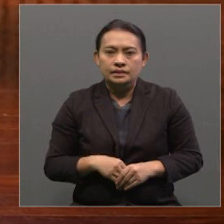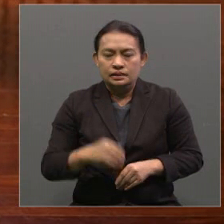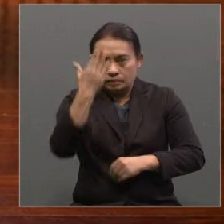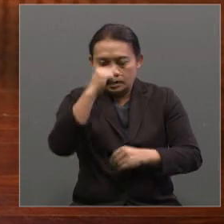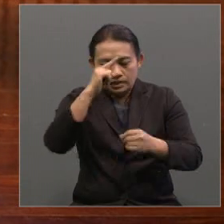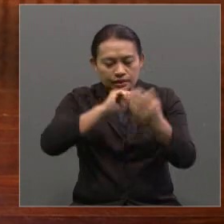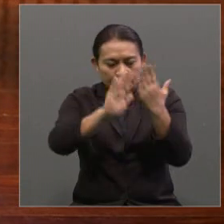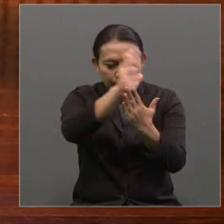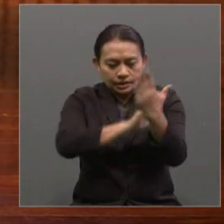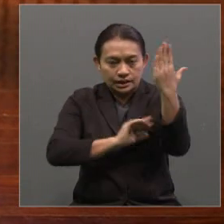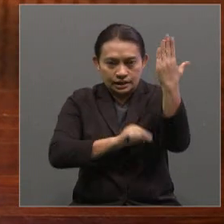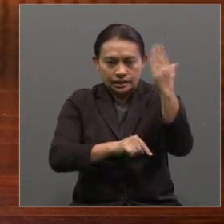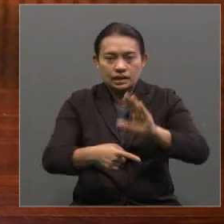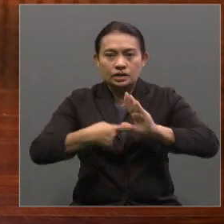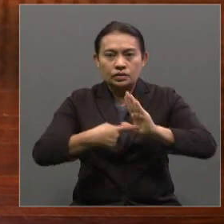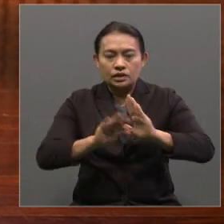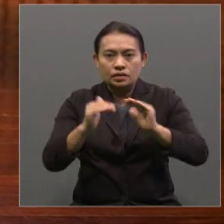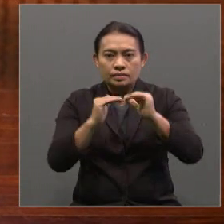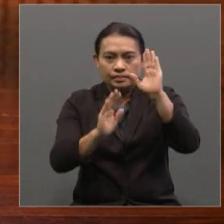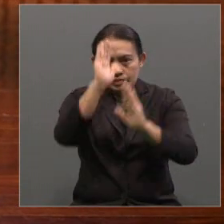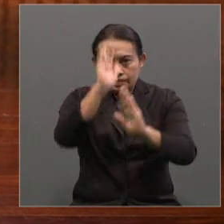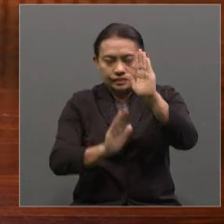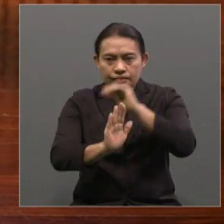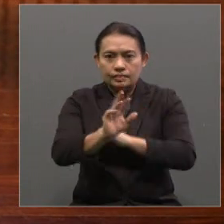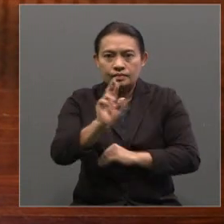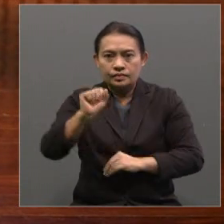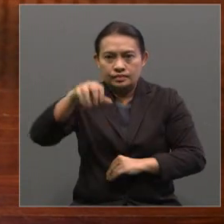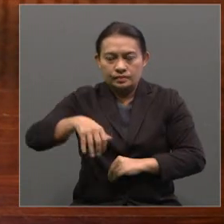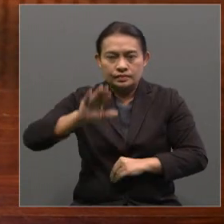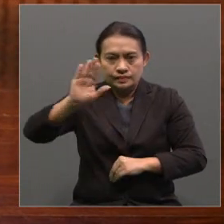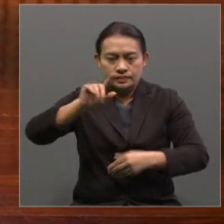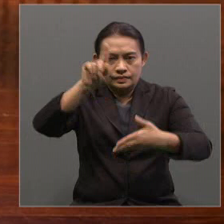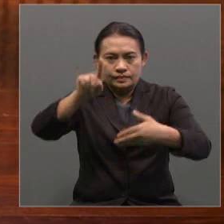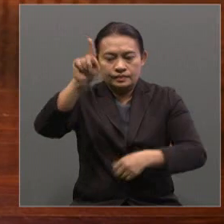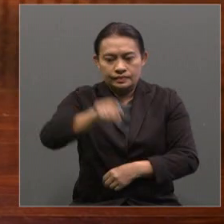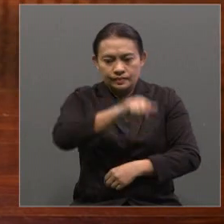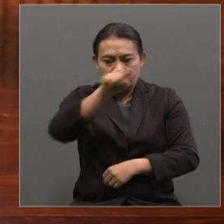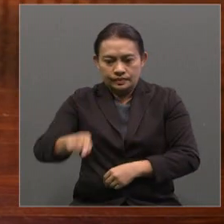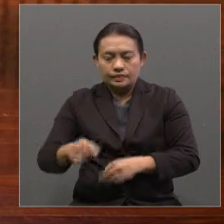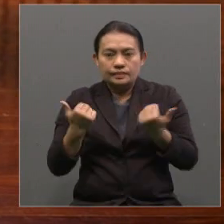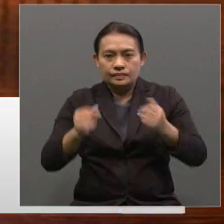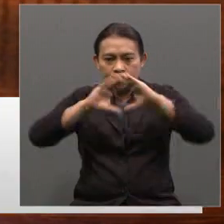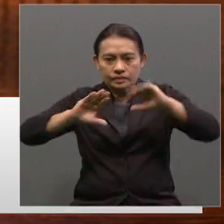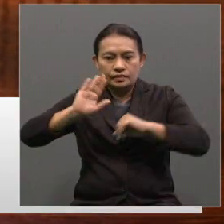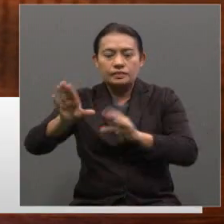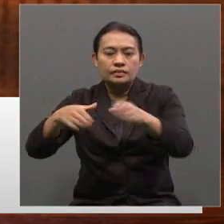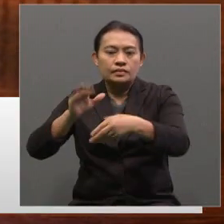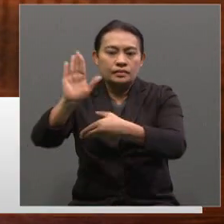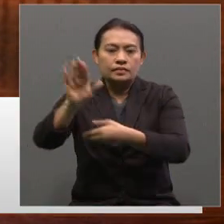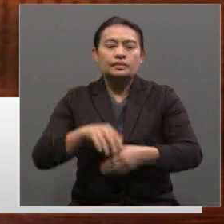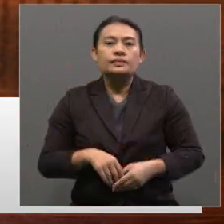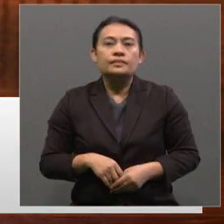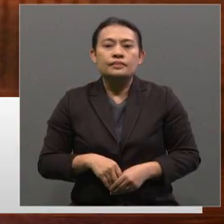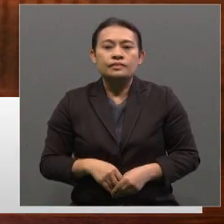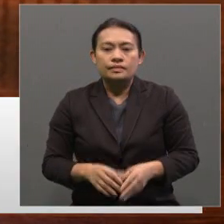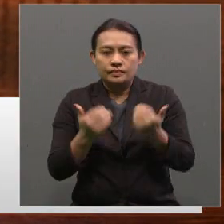ศต้นแบบประชาธิปไตยระบบรัฐสภาของอังกฤษเนี่ยทุกวันนี้รัฐบาลก็ยังเป็นพรรคอนุรักษ์นิยมนะเพราะนั้นจะบอกว่าค